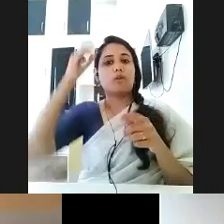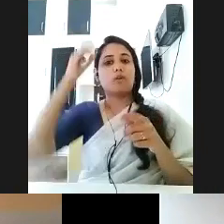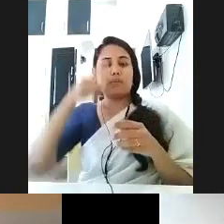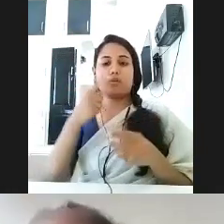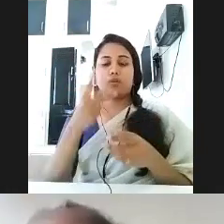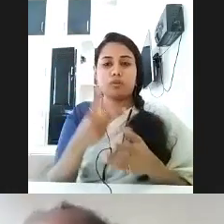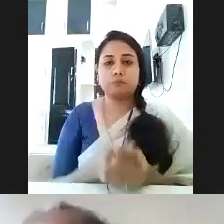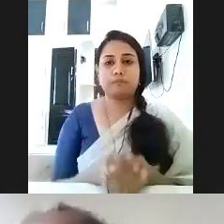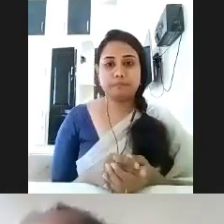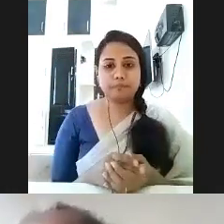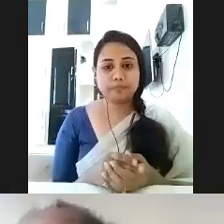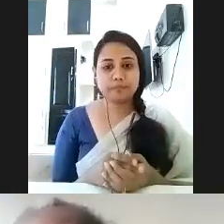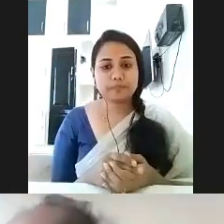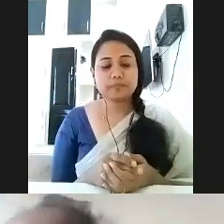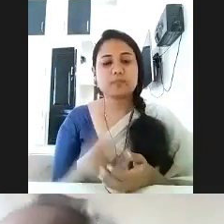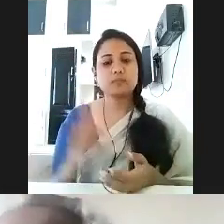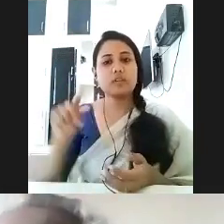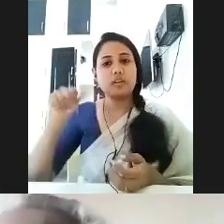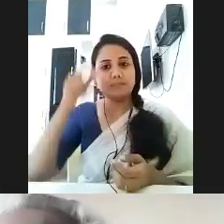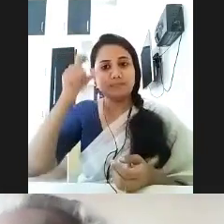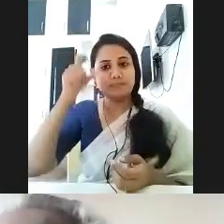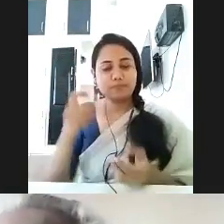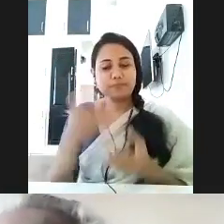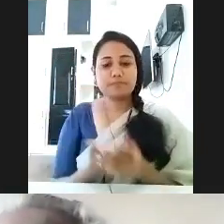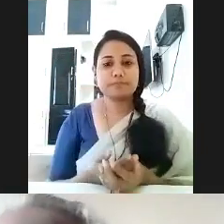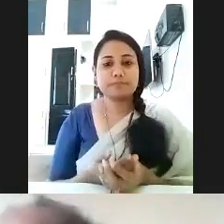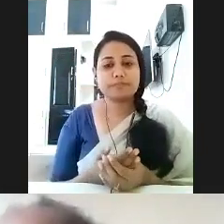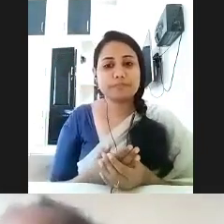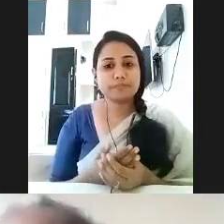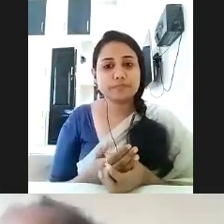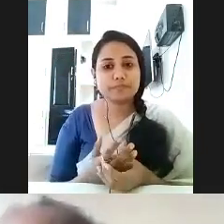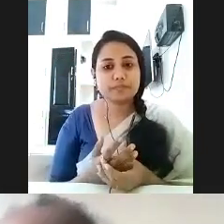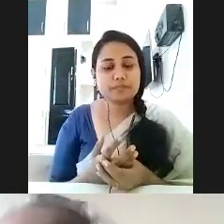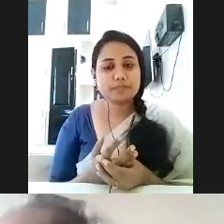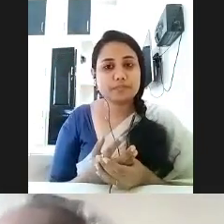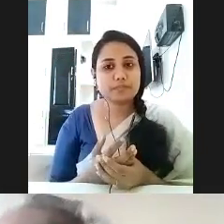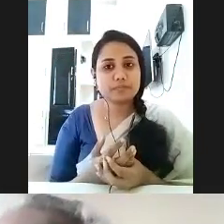മാഡം. പറയൂ സർ. ഹലോ മാഡം.